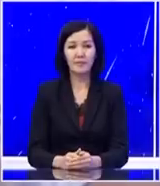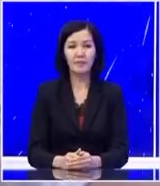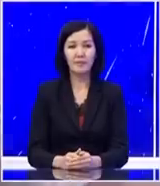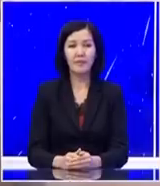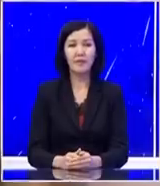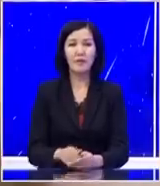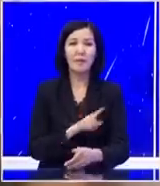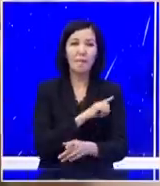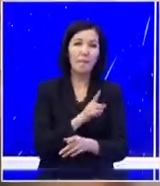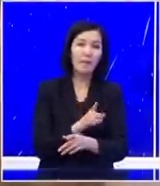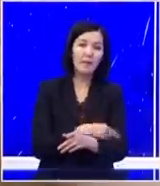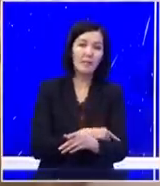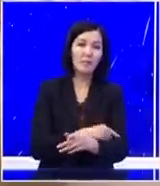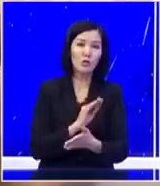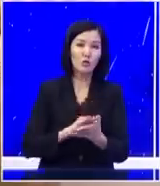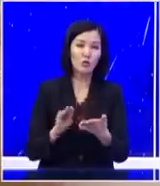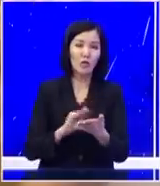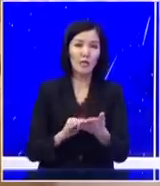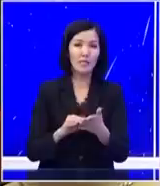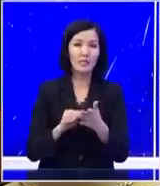Ол мықты маман, іскер басшы болды.